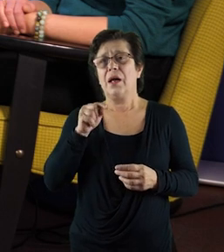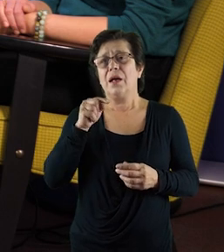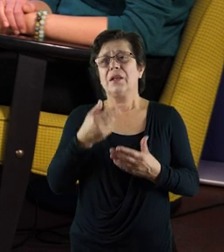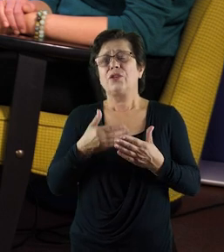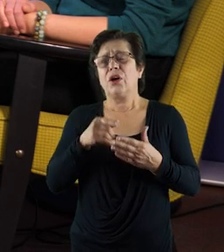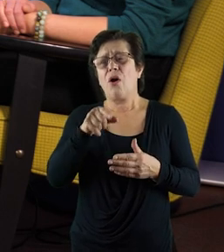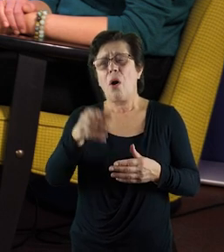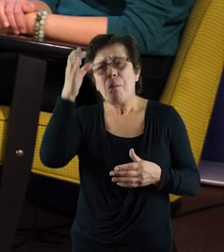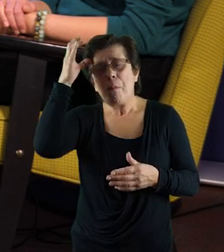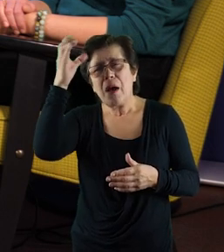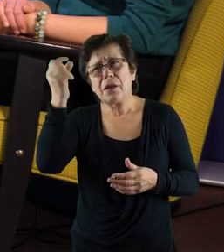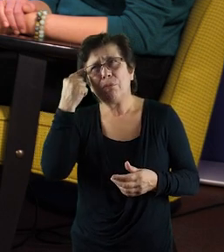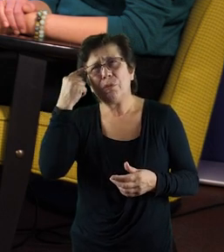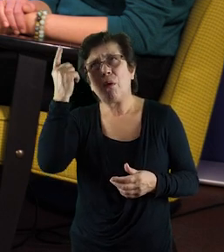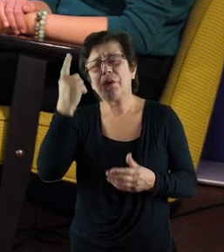przypominamy tutaj.